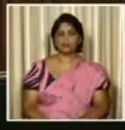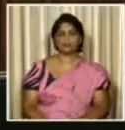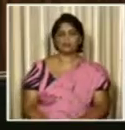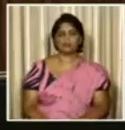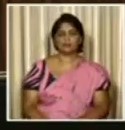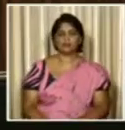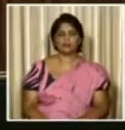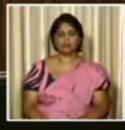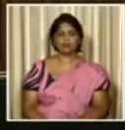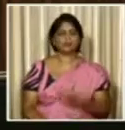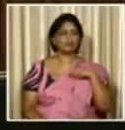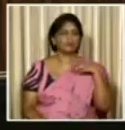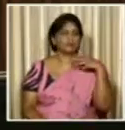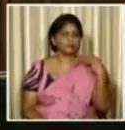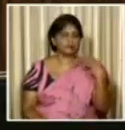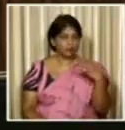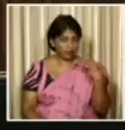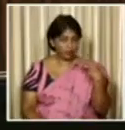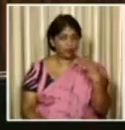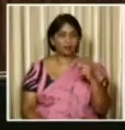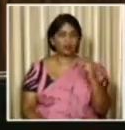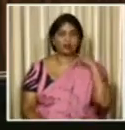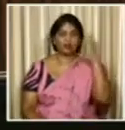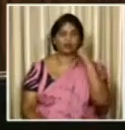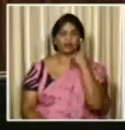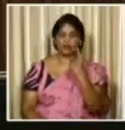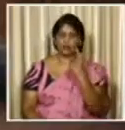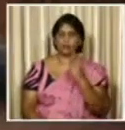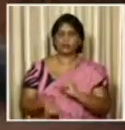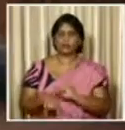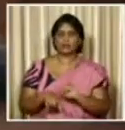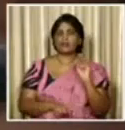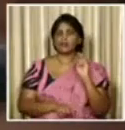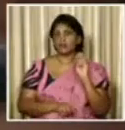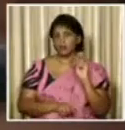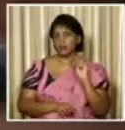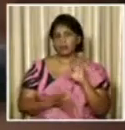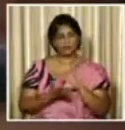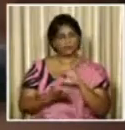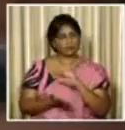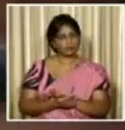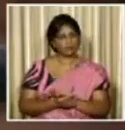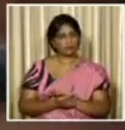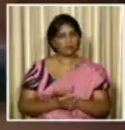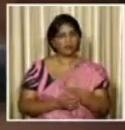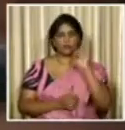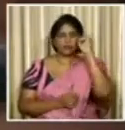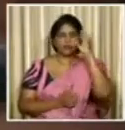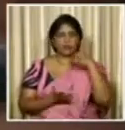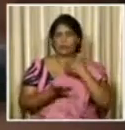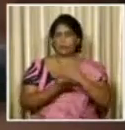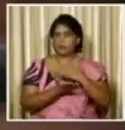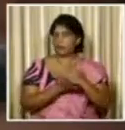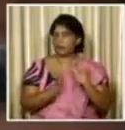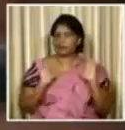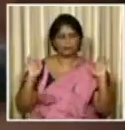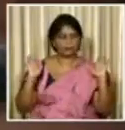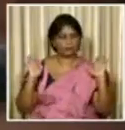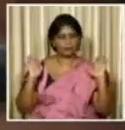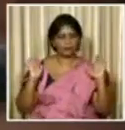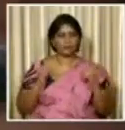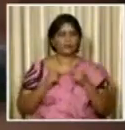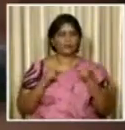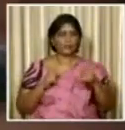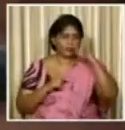අපිට දවස් 3කට දින එක කතාවයි. ඒකට විනාඩි 30ක කාලයක් වෙන් වෙලා තිබුණා. උදේ අපි කිසි බාධාවක් කරේ නැහැ.